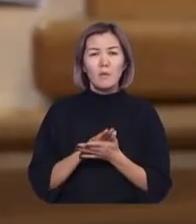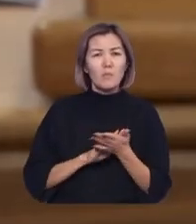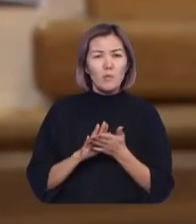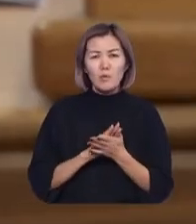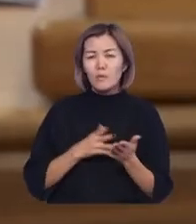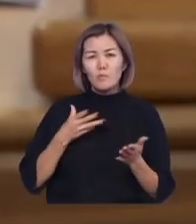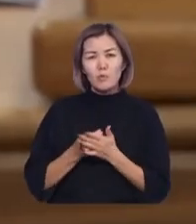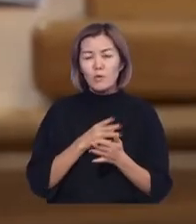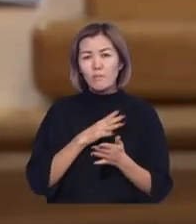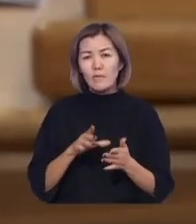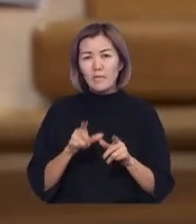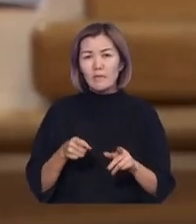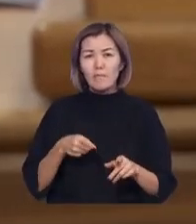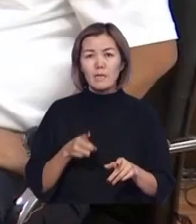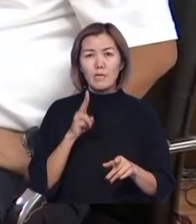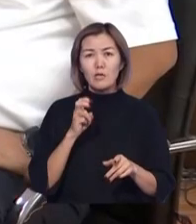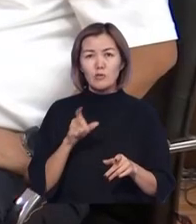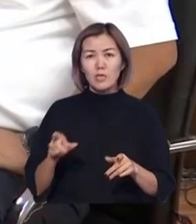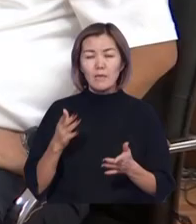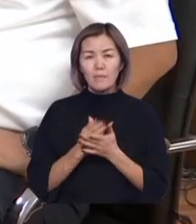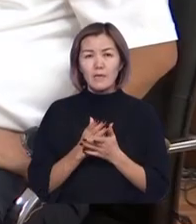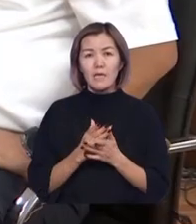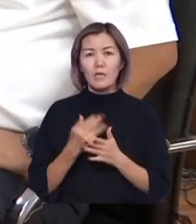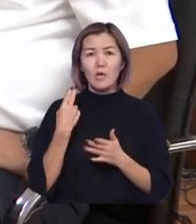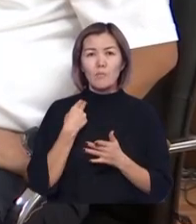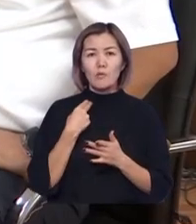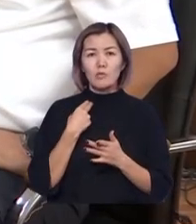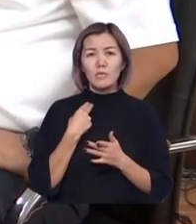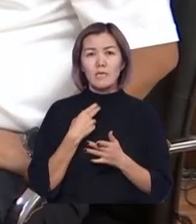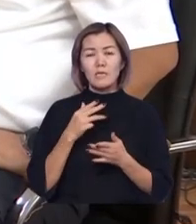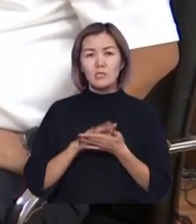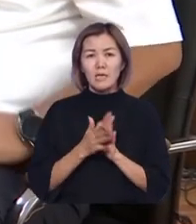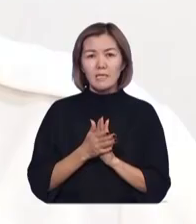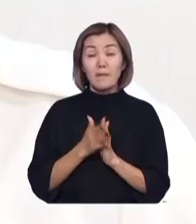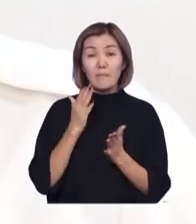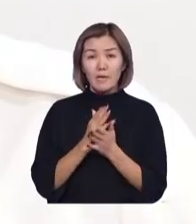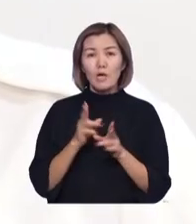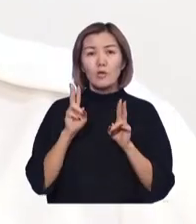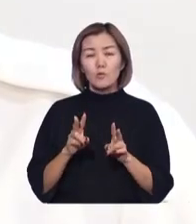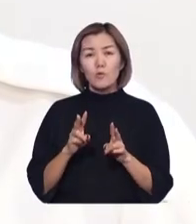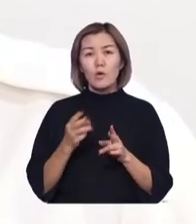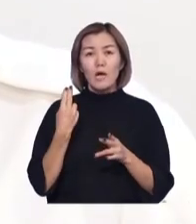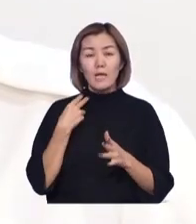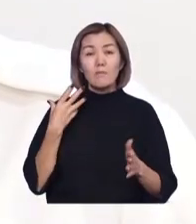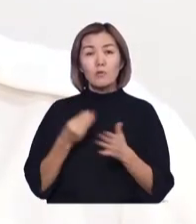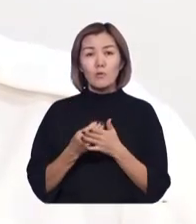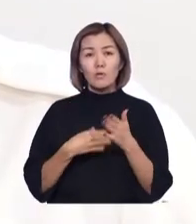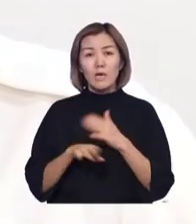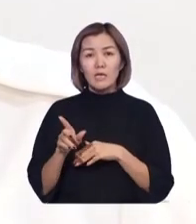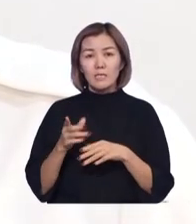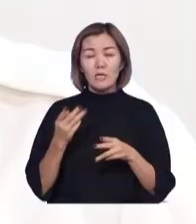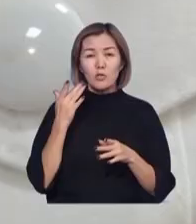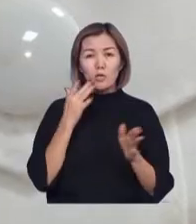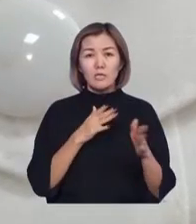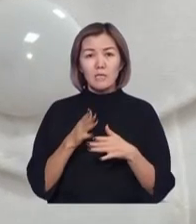алимент төлемейтіндер саны 1200-ден асты. Борышкерлердің бір бөлігі материалдық жағдай бола тұра алимент төлеуден жалтарса, енді бірі тұрақты